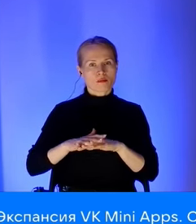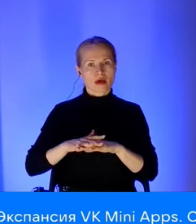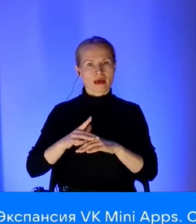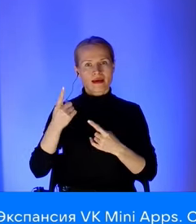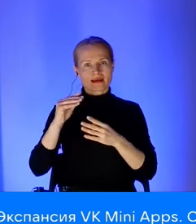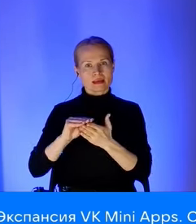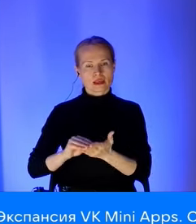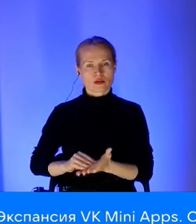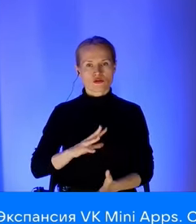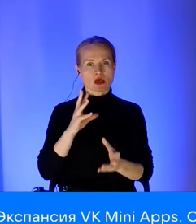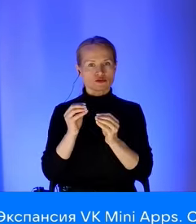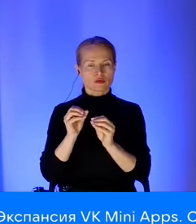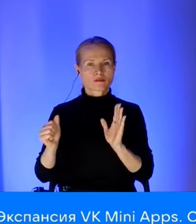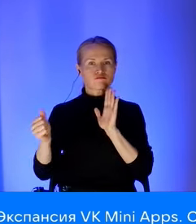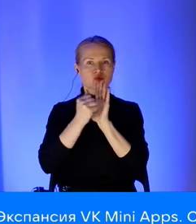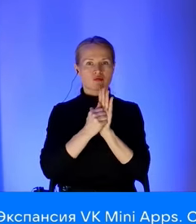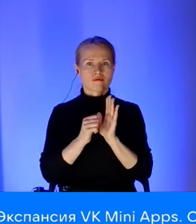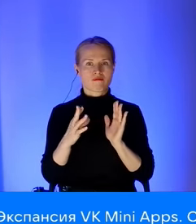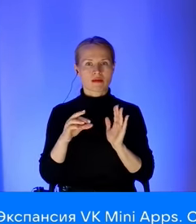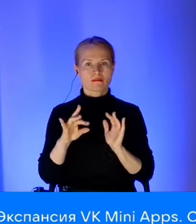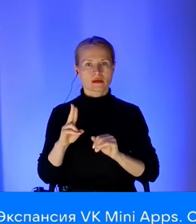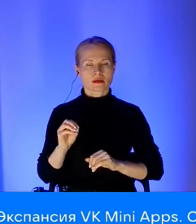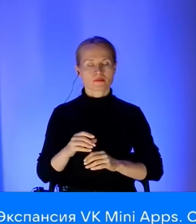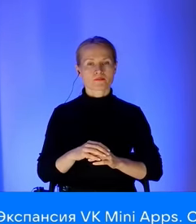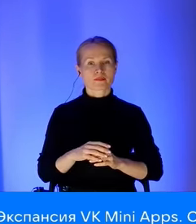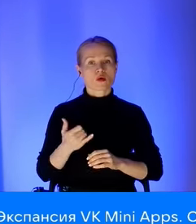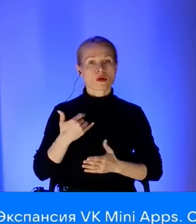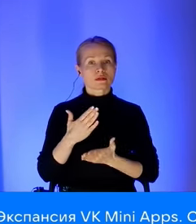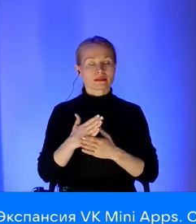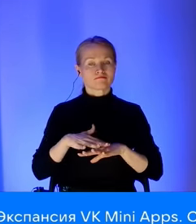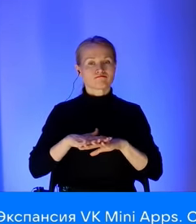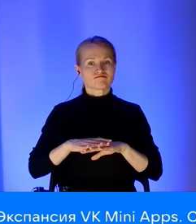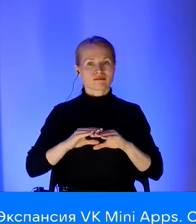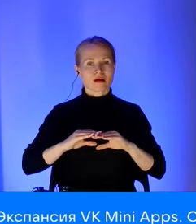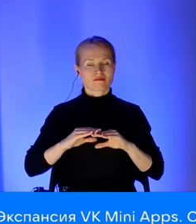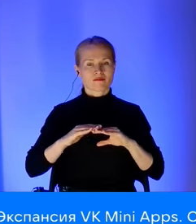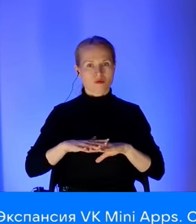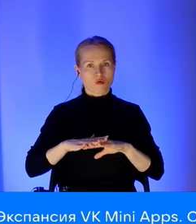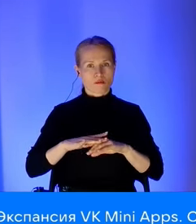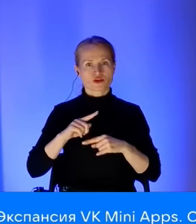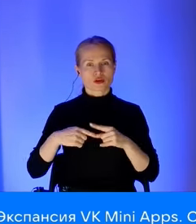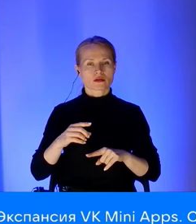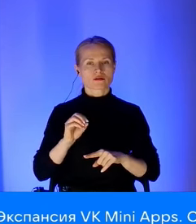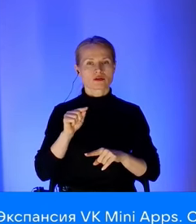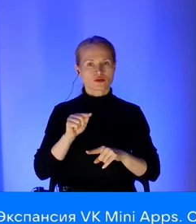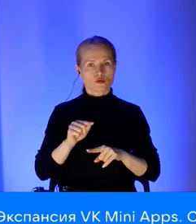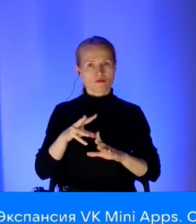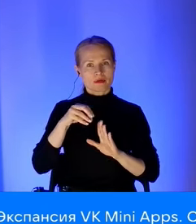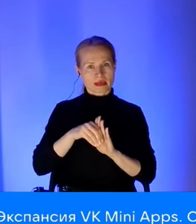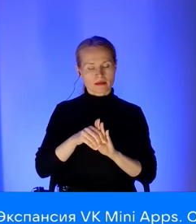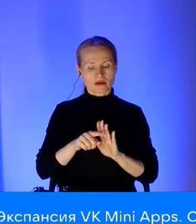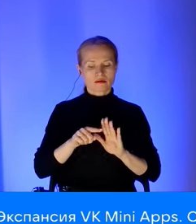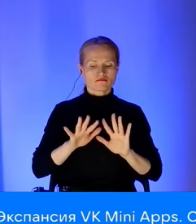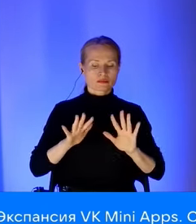публикует их в админке. То есть у нас есть платформа, Через нее у нас, в ней у нас происходят